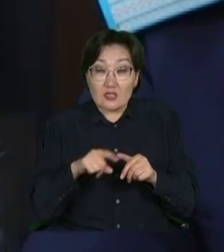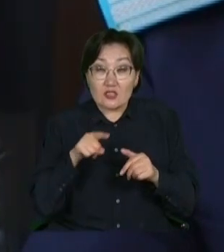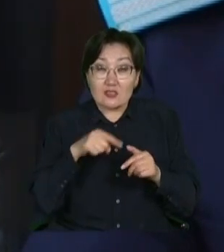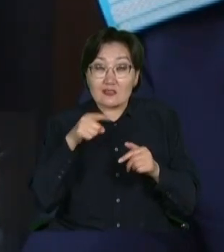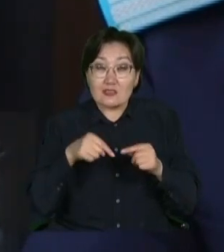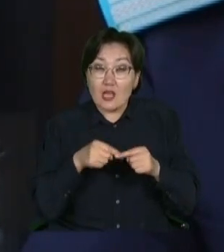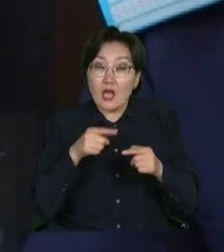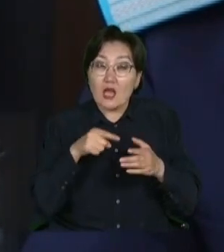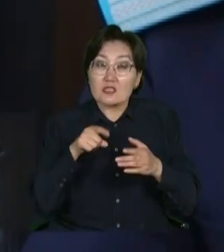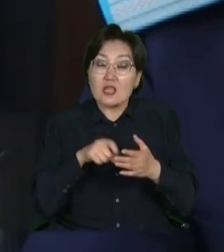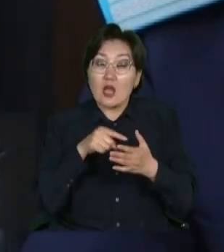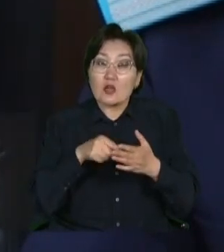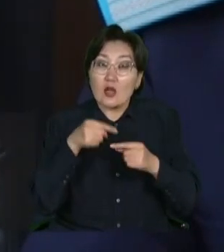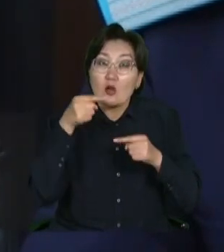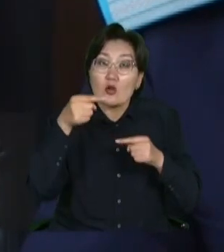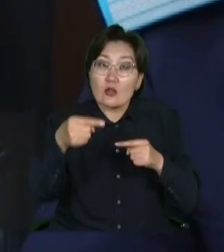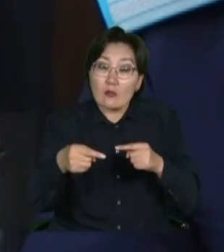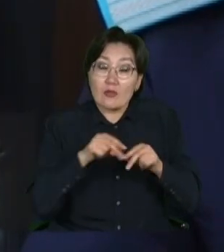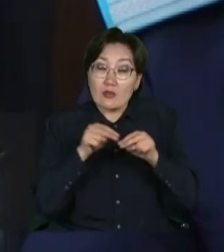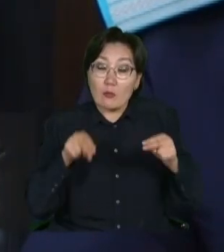Петропавловск. Это у нас село Вишневка,